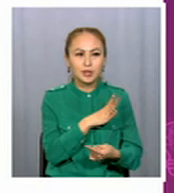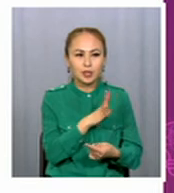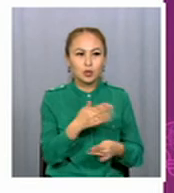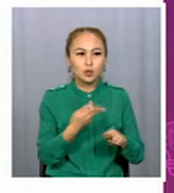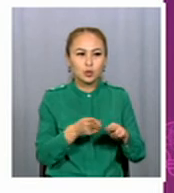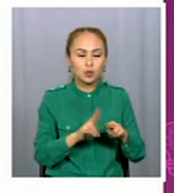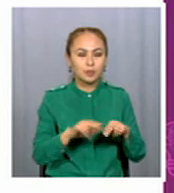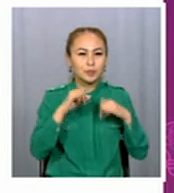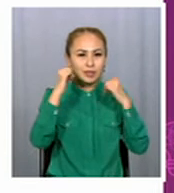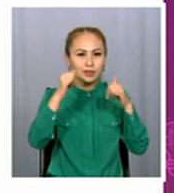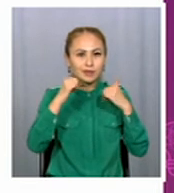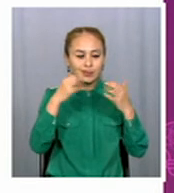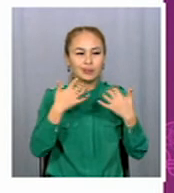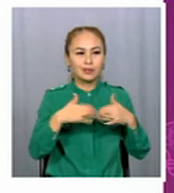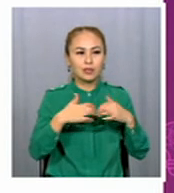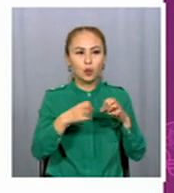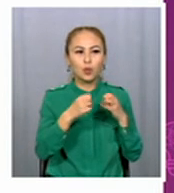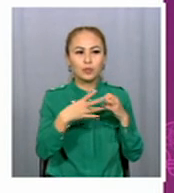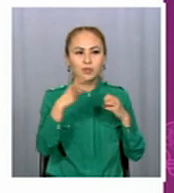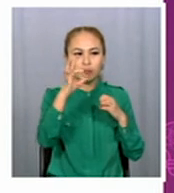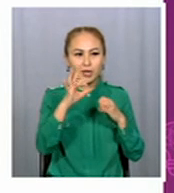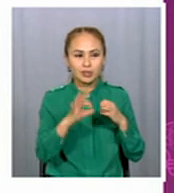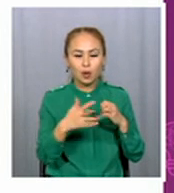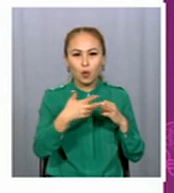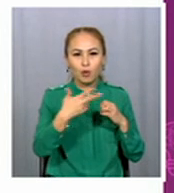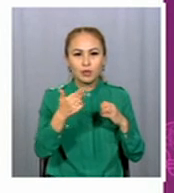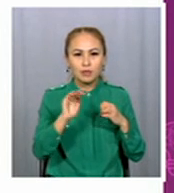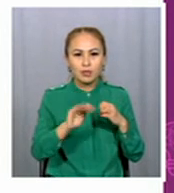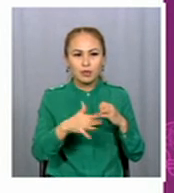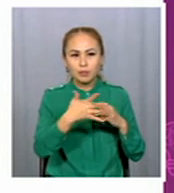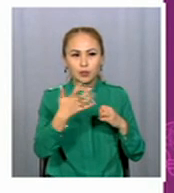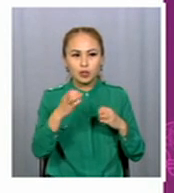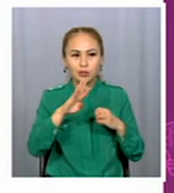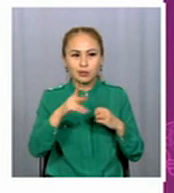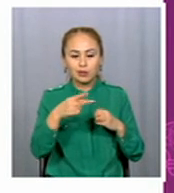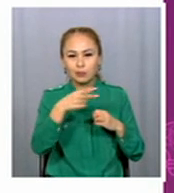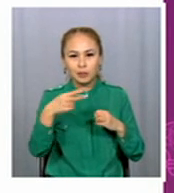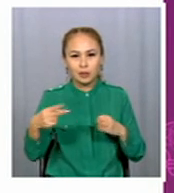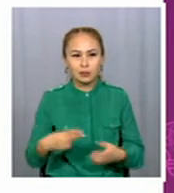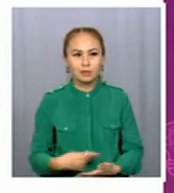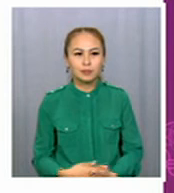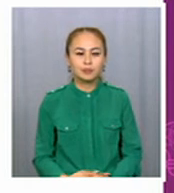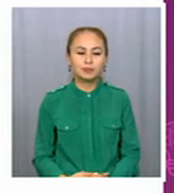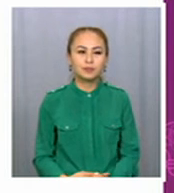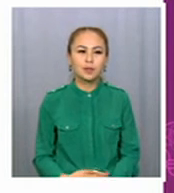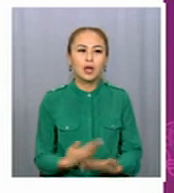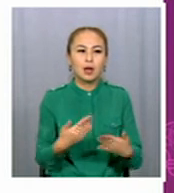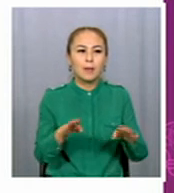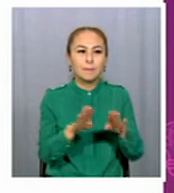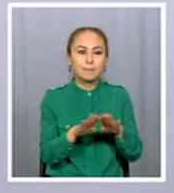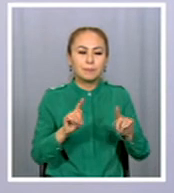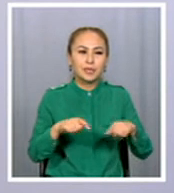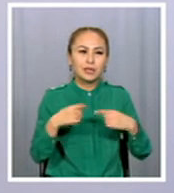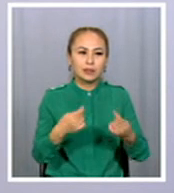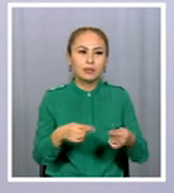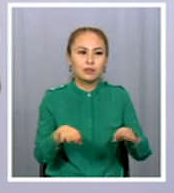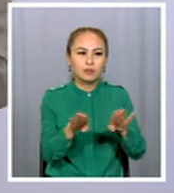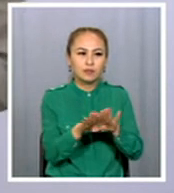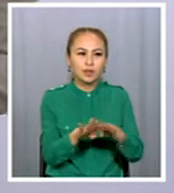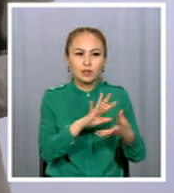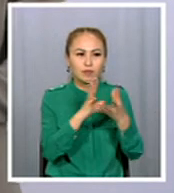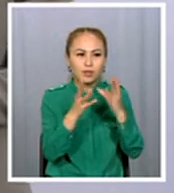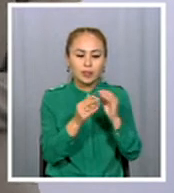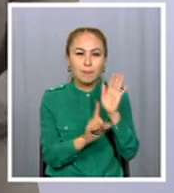белгісіз санның 15%-ті 31500-ге тең екені белгілі. Енді берілген процент бойынша бастапқы